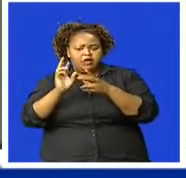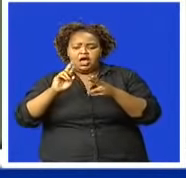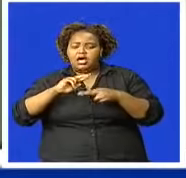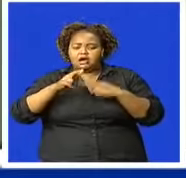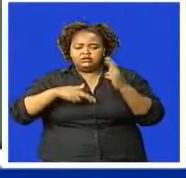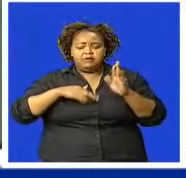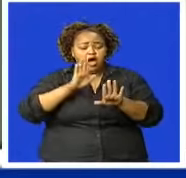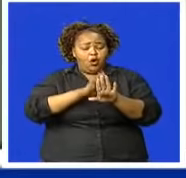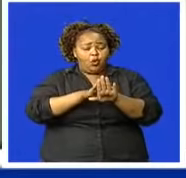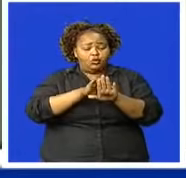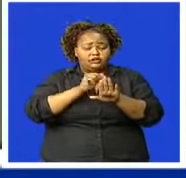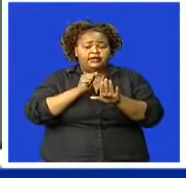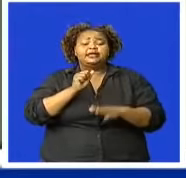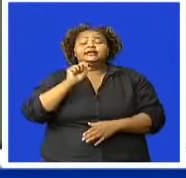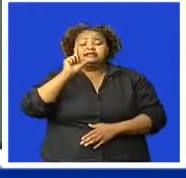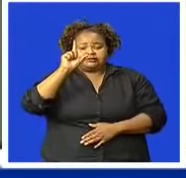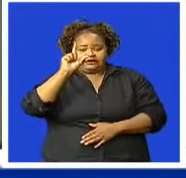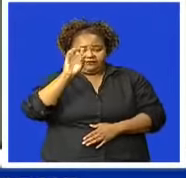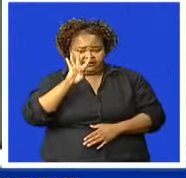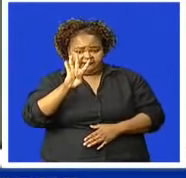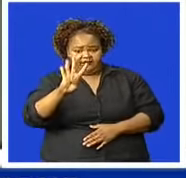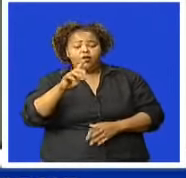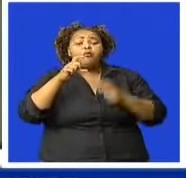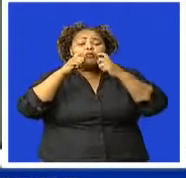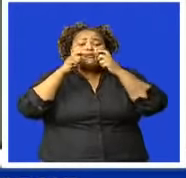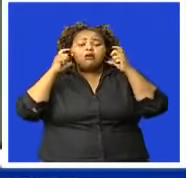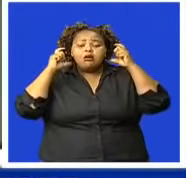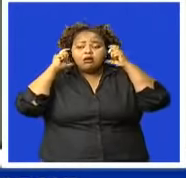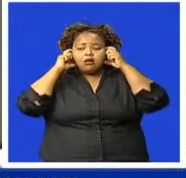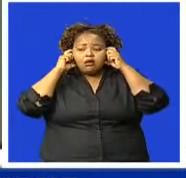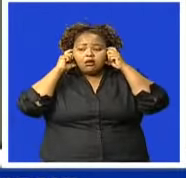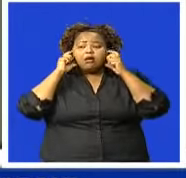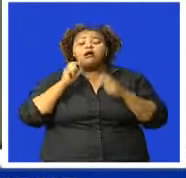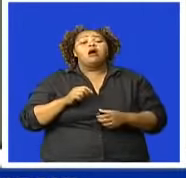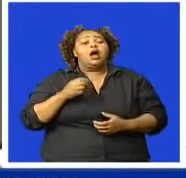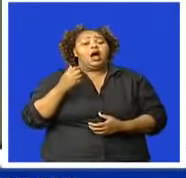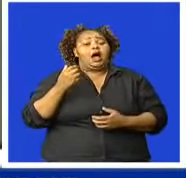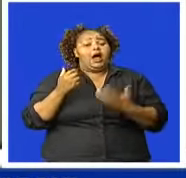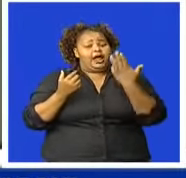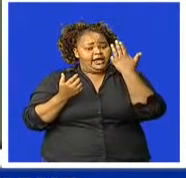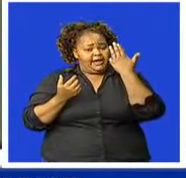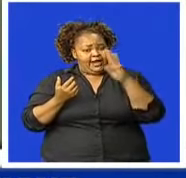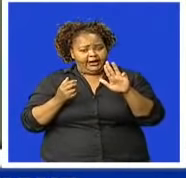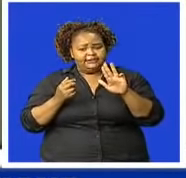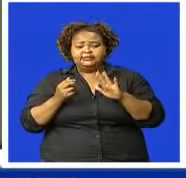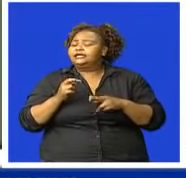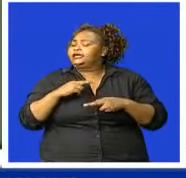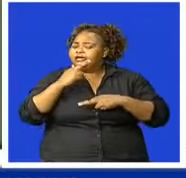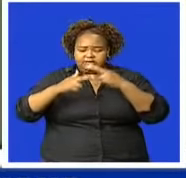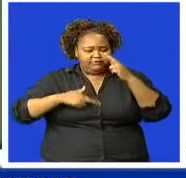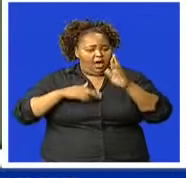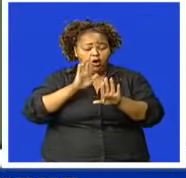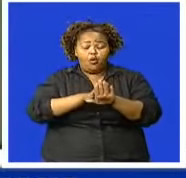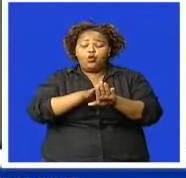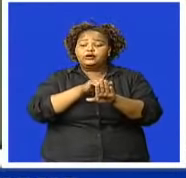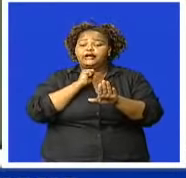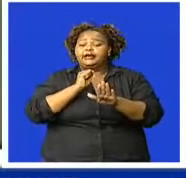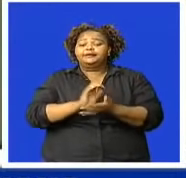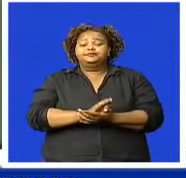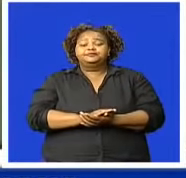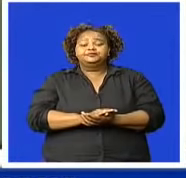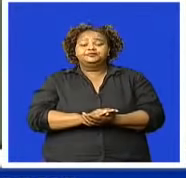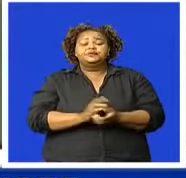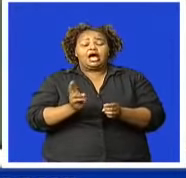comply sakhanza 74 kuma face mask sakhanza ukuthi 9 walawo amabhizinisi awa comply sakhanza ukuthi kulama